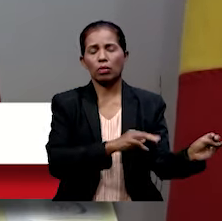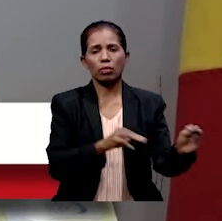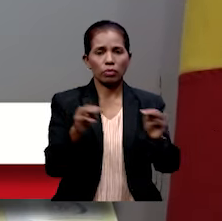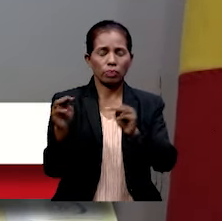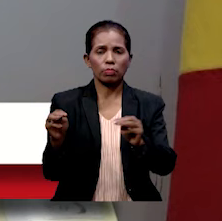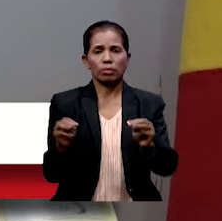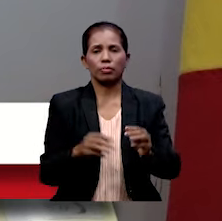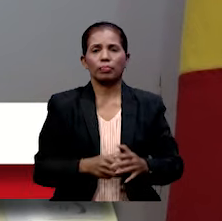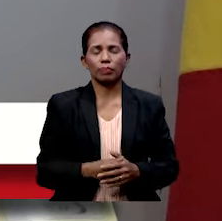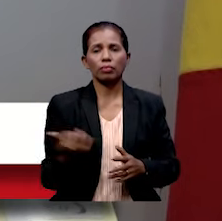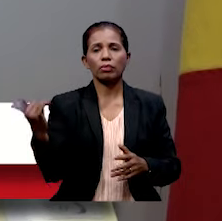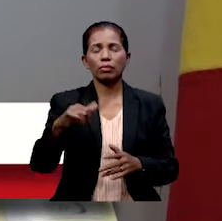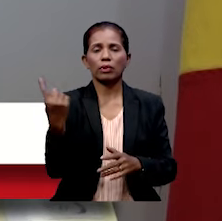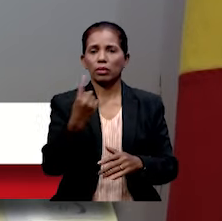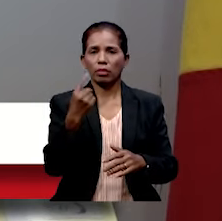dean